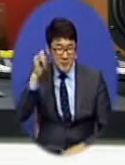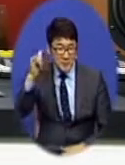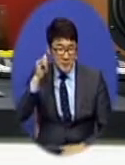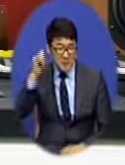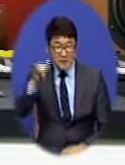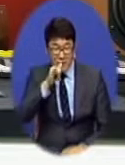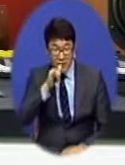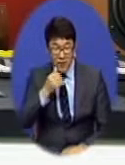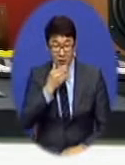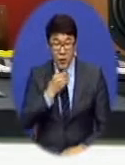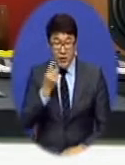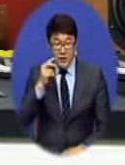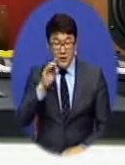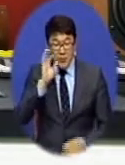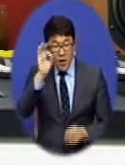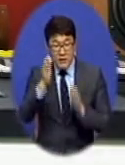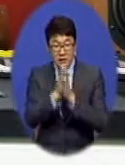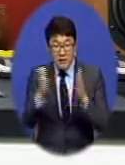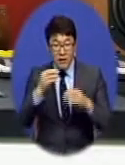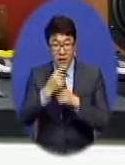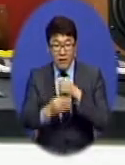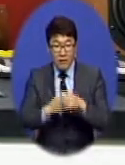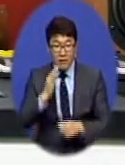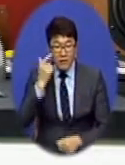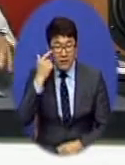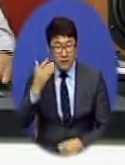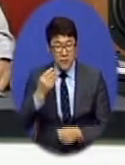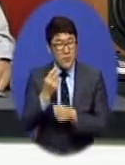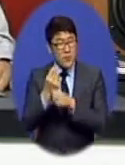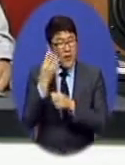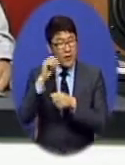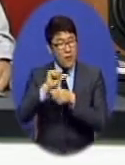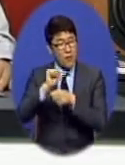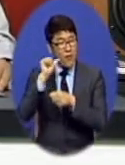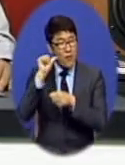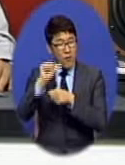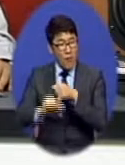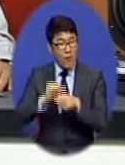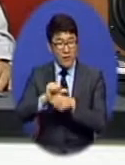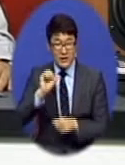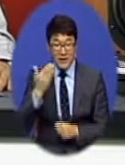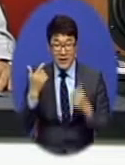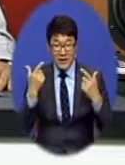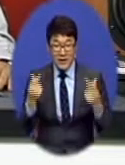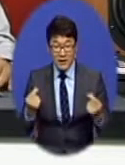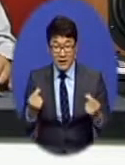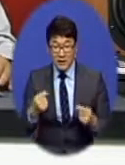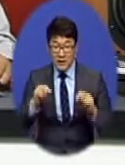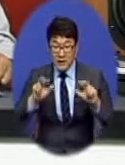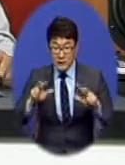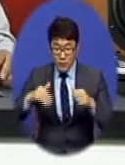합니까? 복지 TV 보신 지는 얼마나 되셨습니까? 한 몇 년 돼서 한 5년 됐어요. 아, 그러세요? 예, 예. 저희